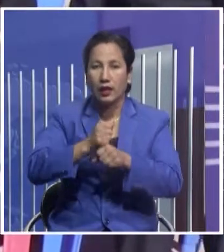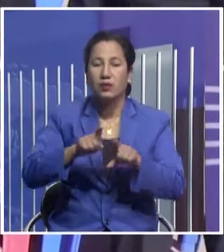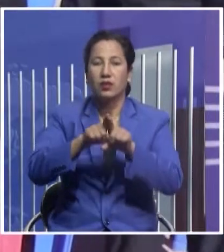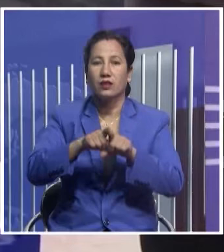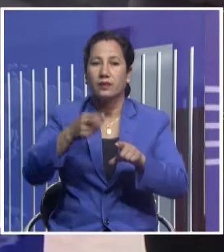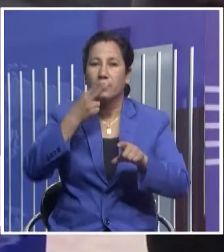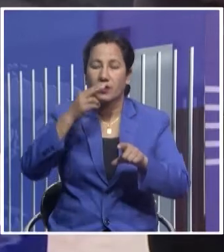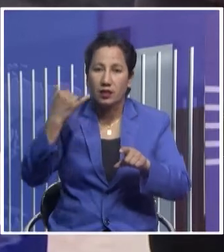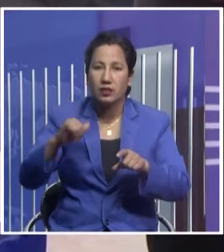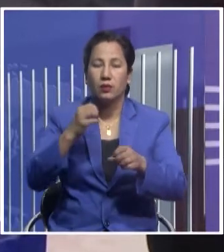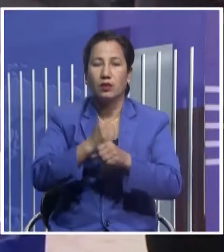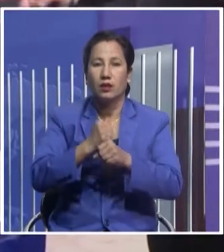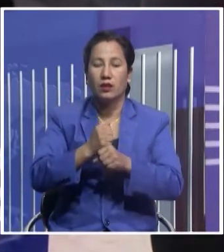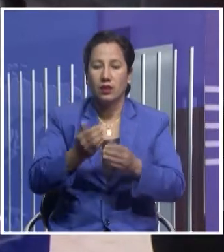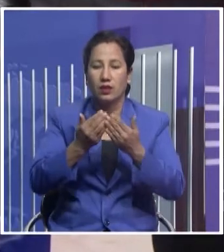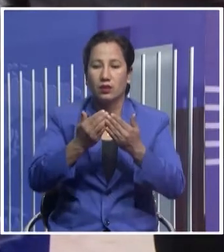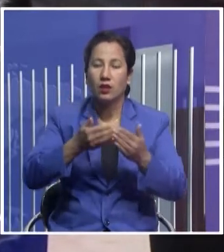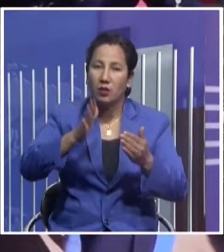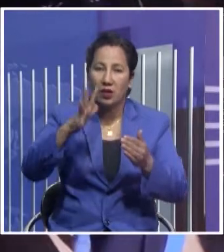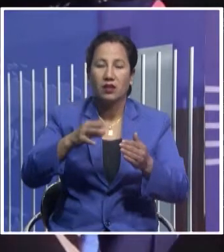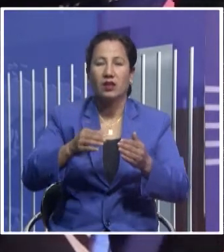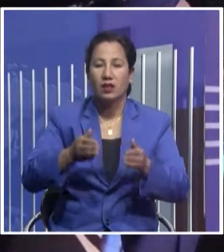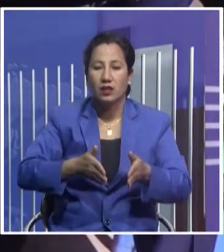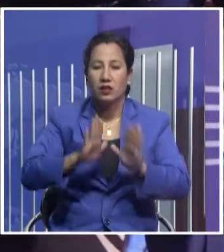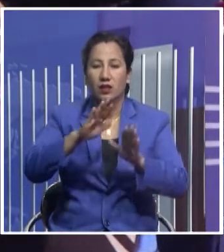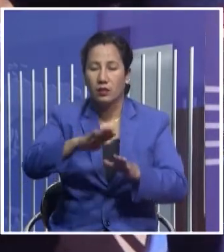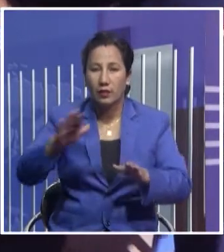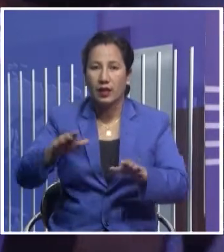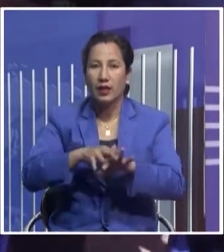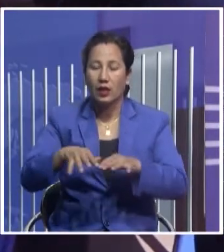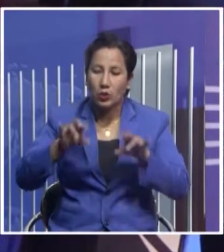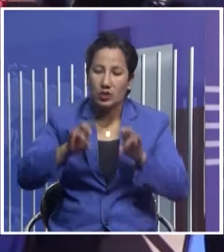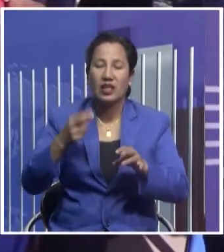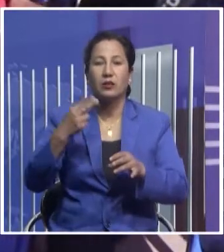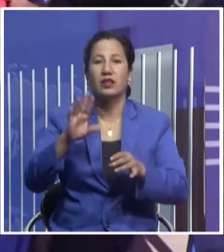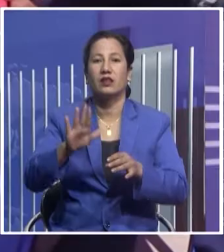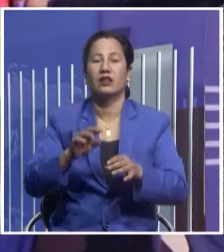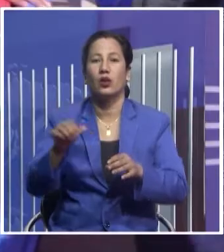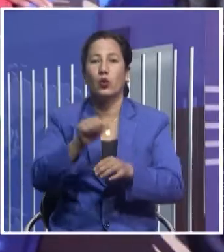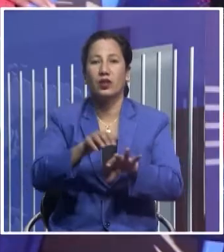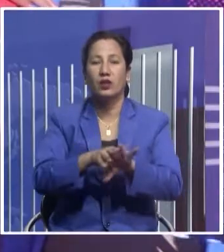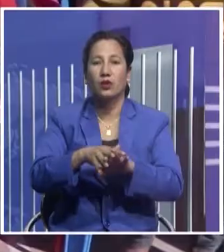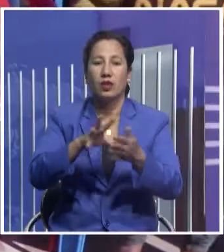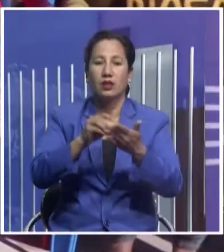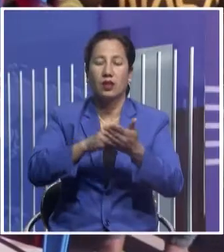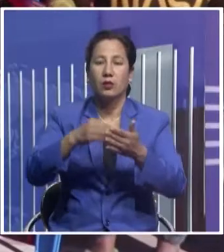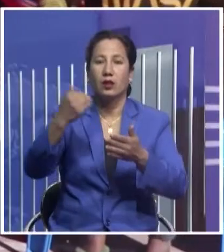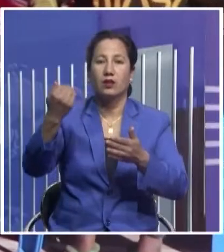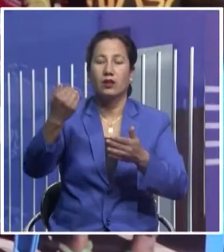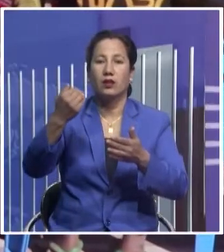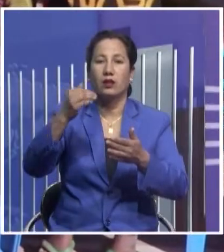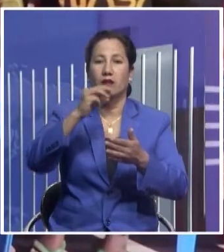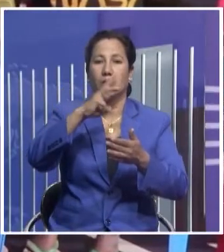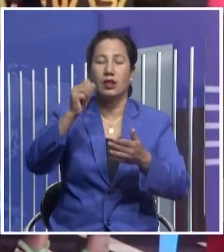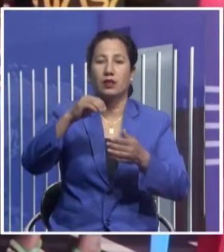मदिरा सेवन गर्ने र स्कुल नपठाउने गर्नाले सडक बालबालिकाहरू छाडा बन्दै गएका हुन्। उनीहरूले सदरमुकाम तमघासका विभिन्न